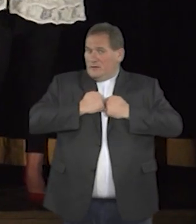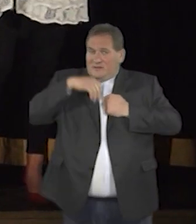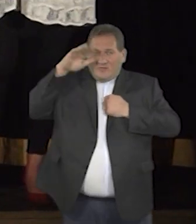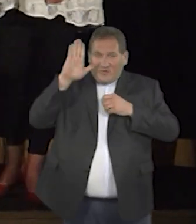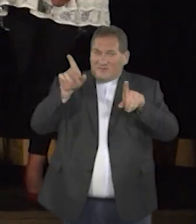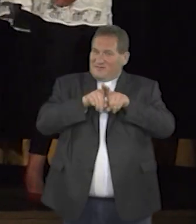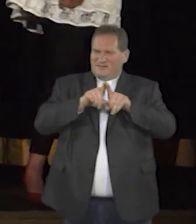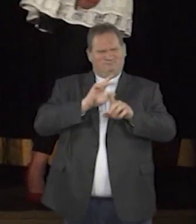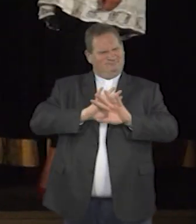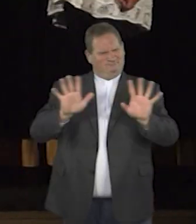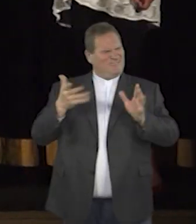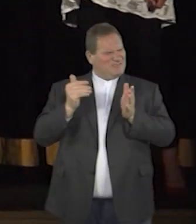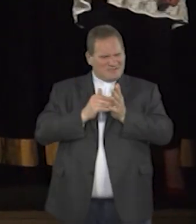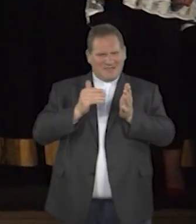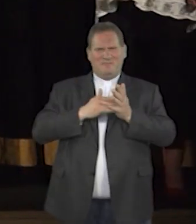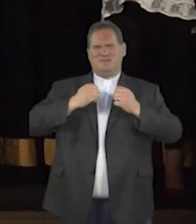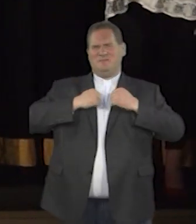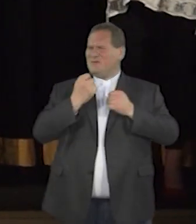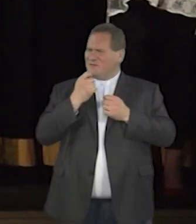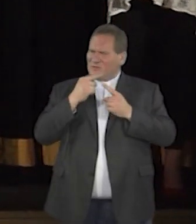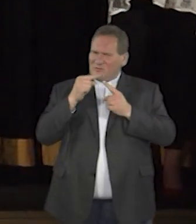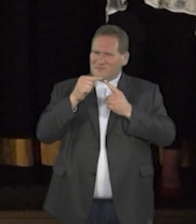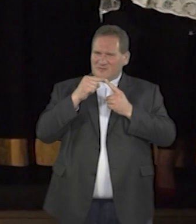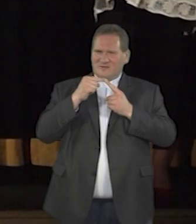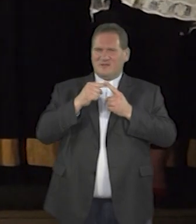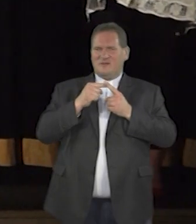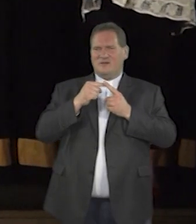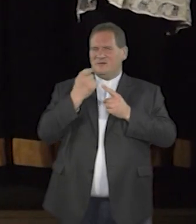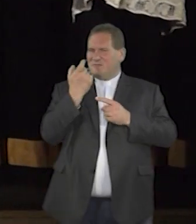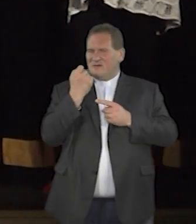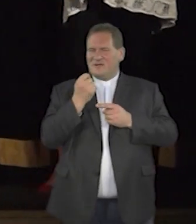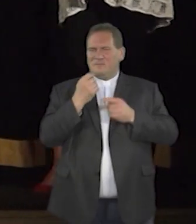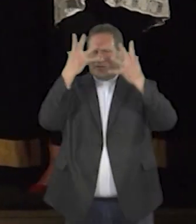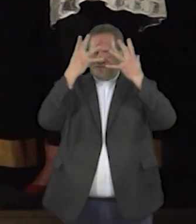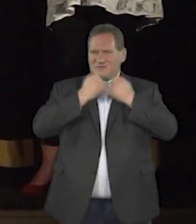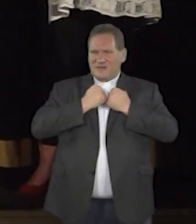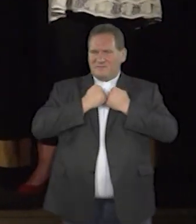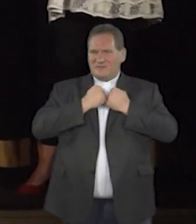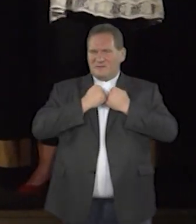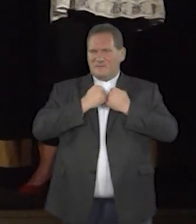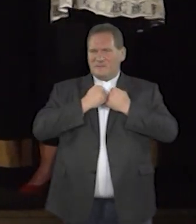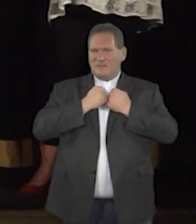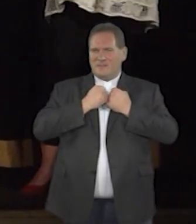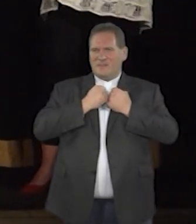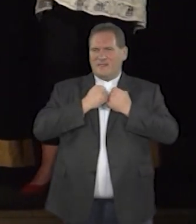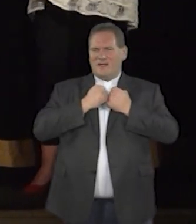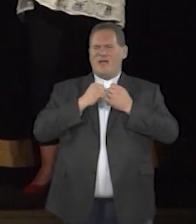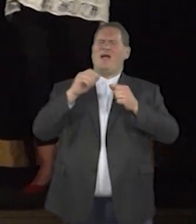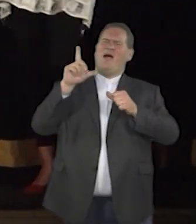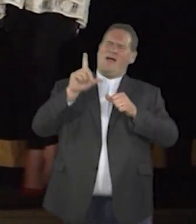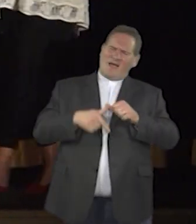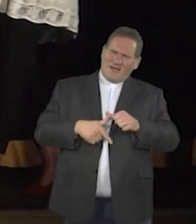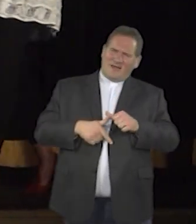nie, bo tylko przez chwilkę będzie ciemno. Nastąpi przez moment taka noc, ale